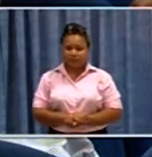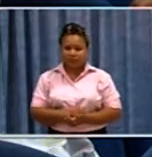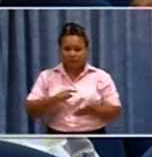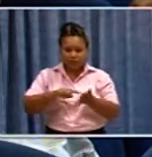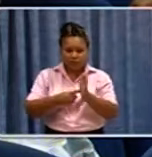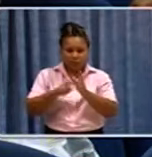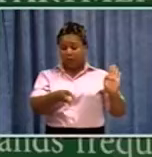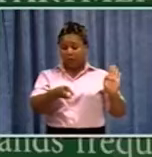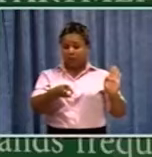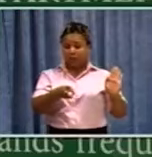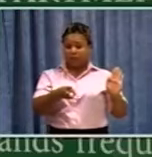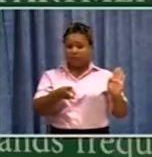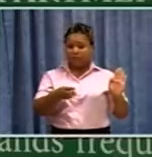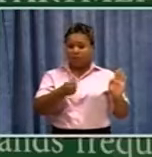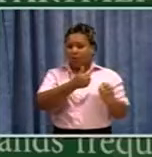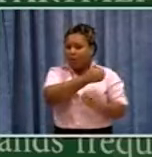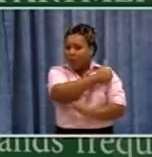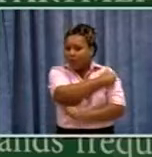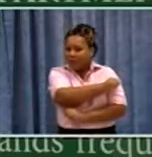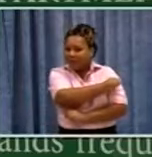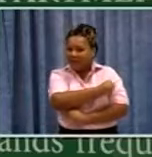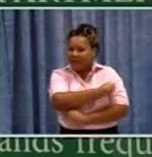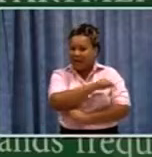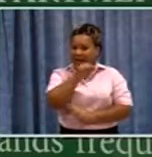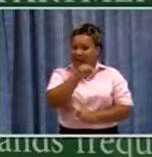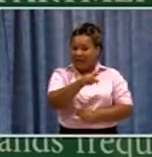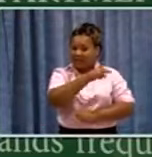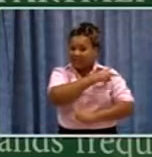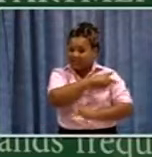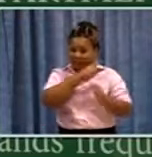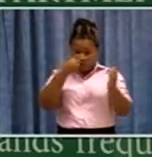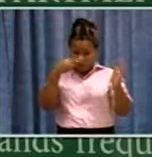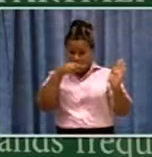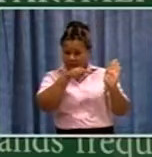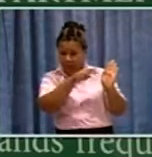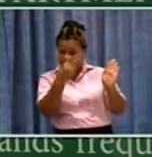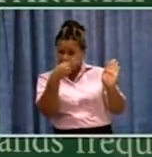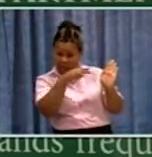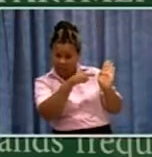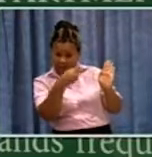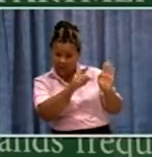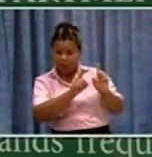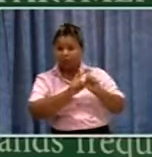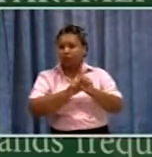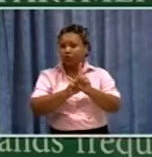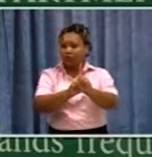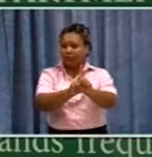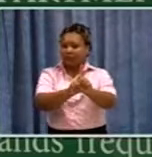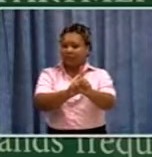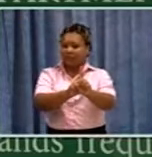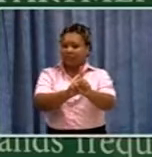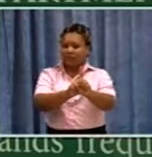a ouvert jusqu'à 8h du soir, qui a ouvert pareil en vie. Il vient suivre certains guidelines. Il vient suivre